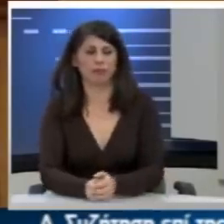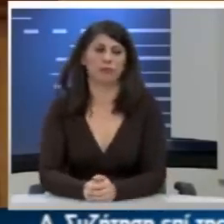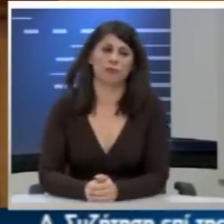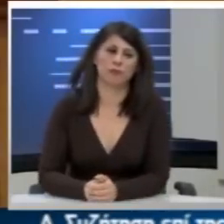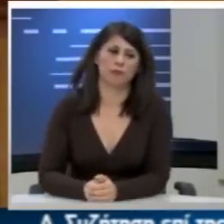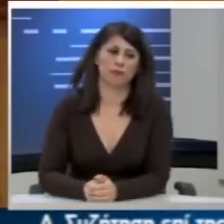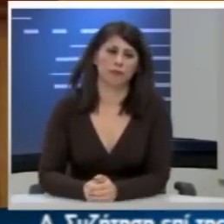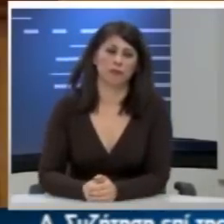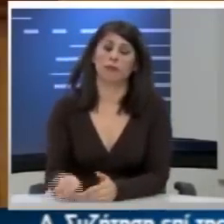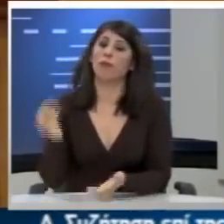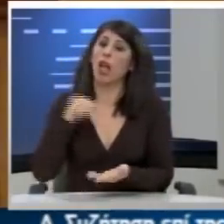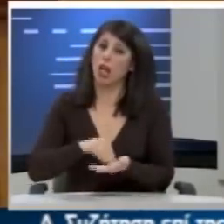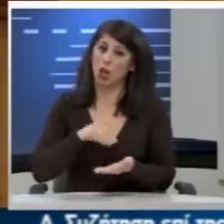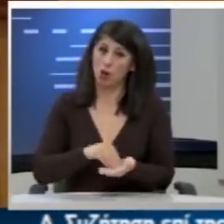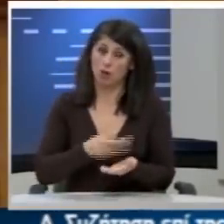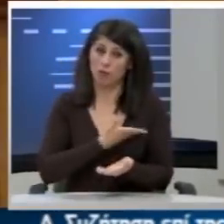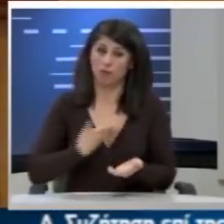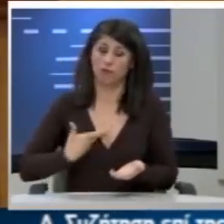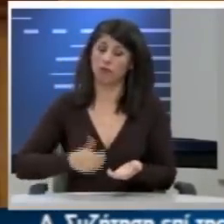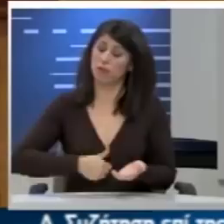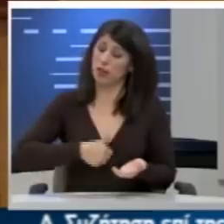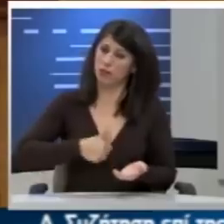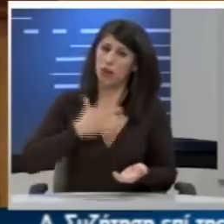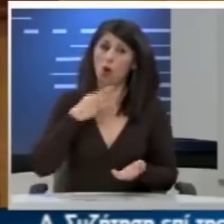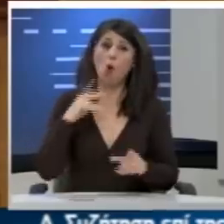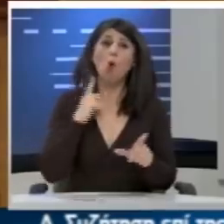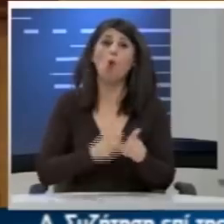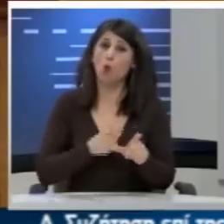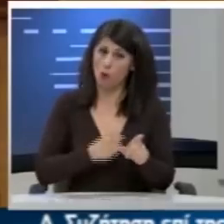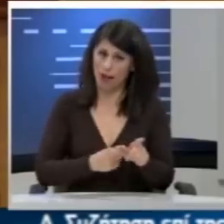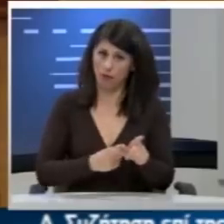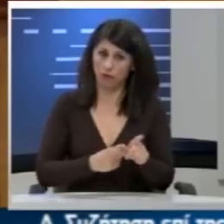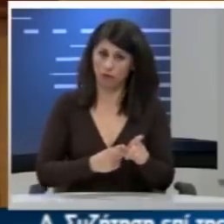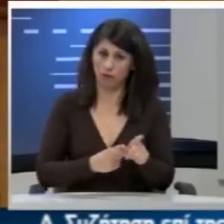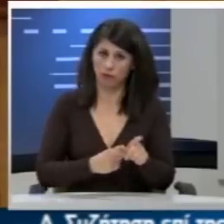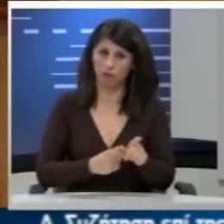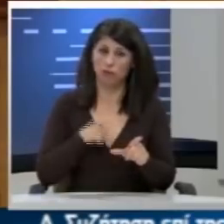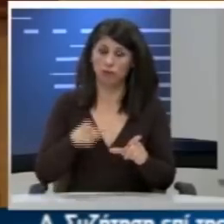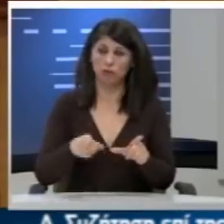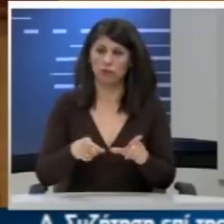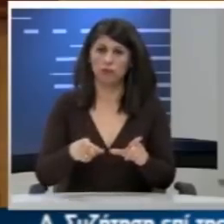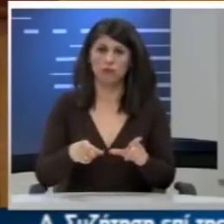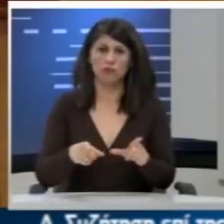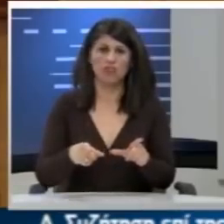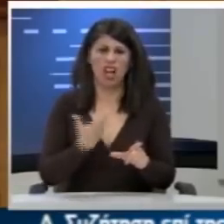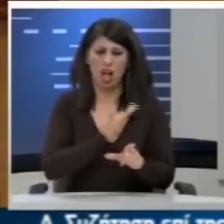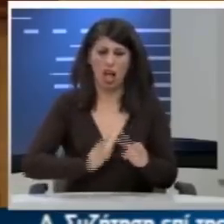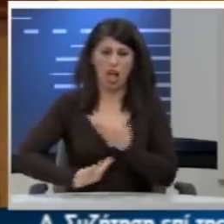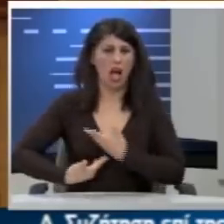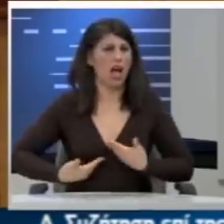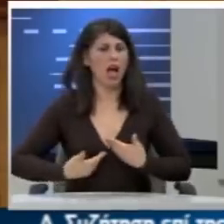Επίσης, είμαστε υπερήφανοι γιατί το Κομμουνιστικό Κόμμα Ελλάδας ήταν ο αιμοδότης της Εθνικής